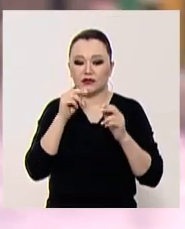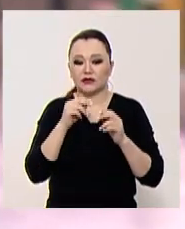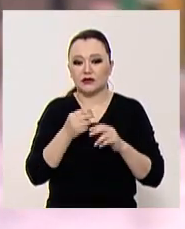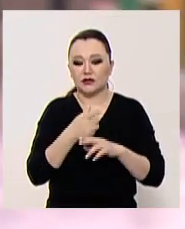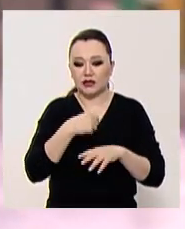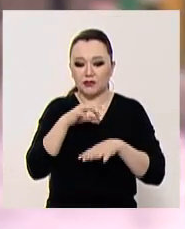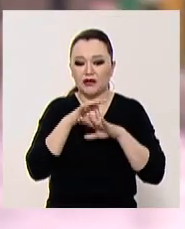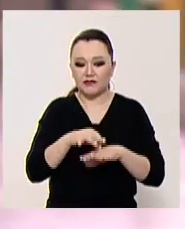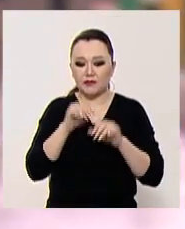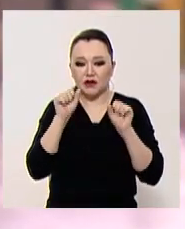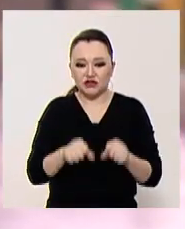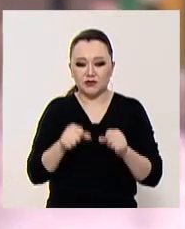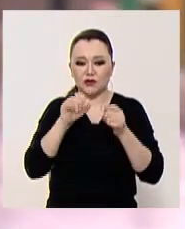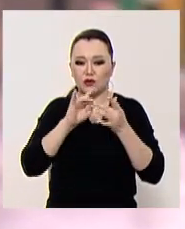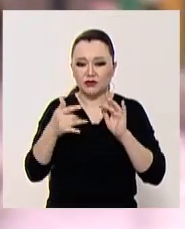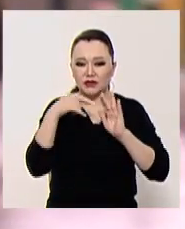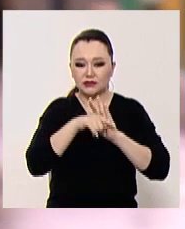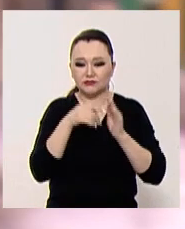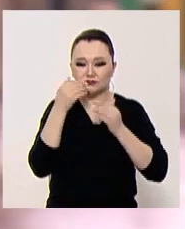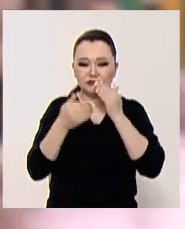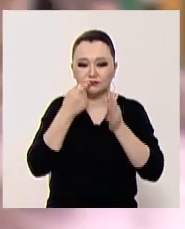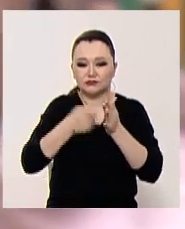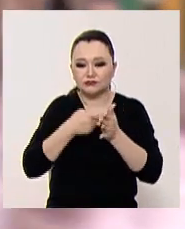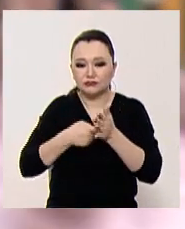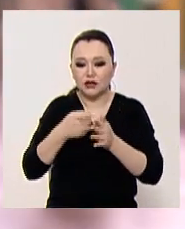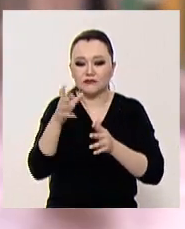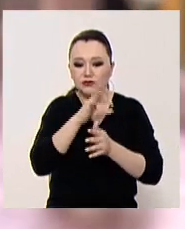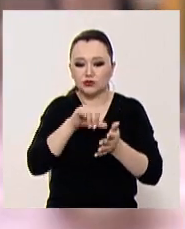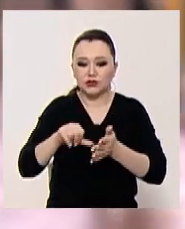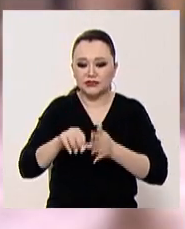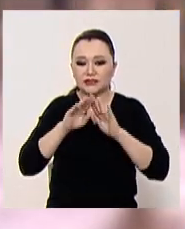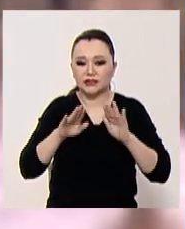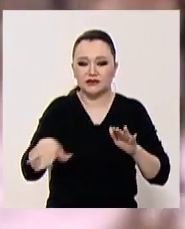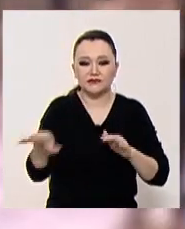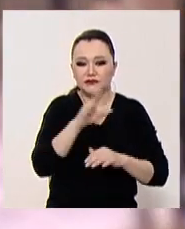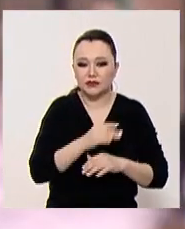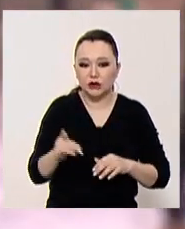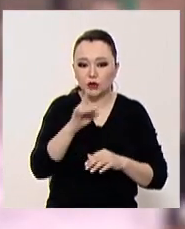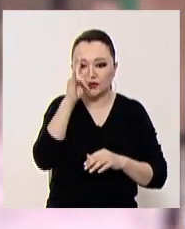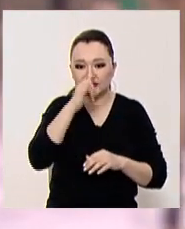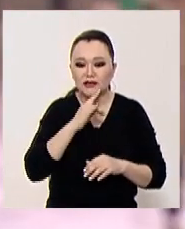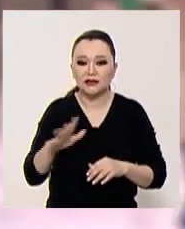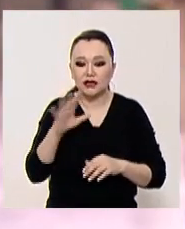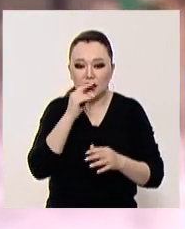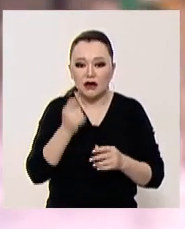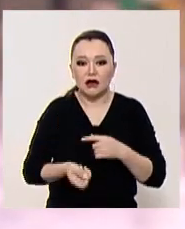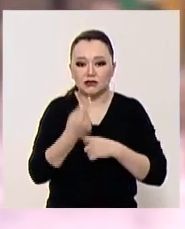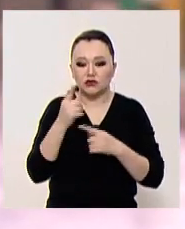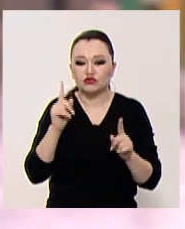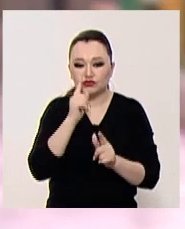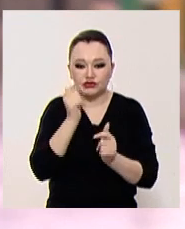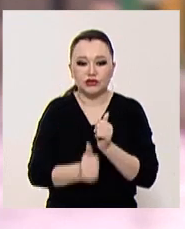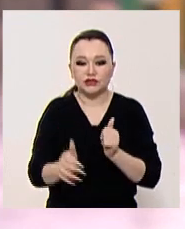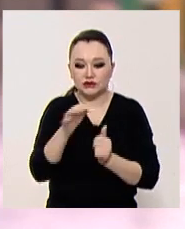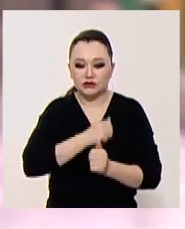Я проводила масштабный онлайн-соцопрос, в котором участвовали дети со всех регионов страны. И оказалось, что чаще